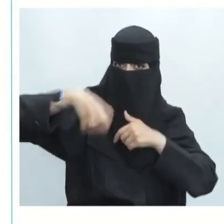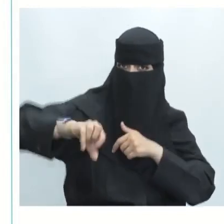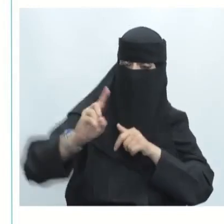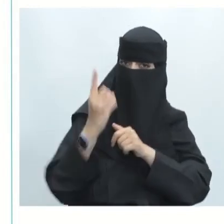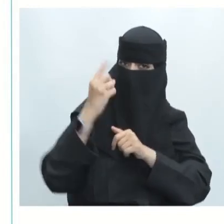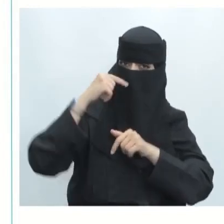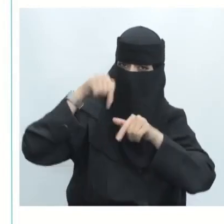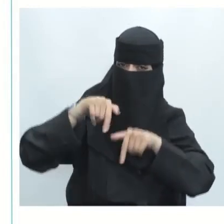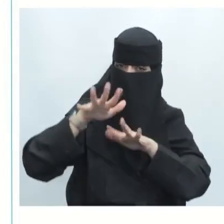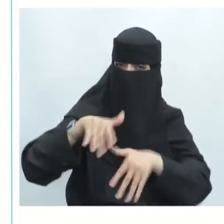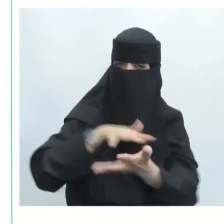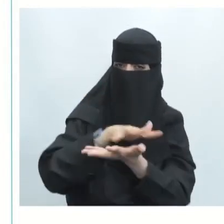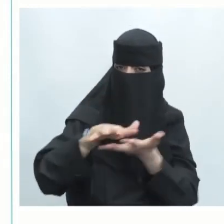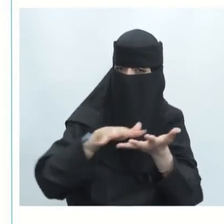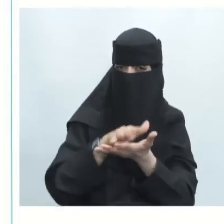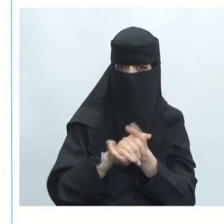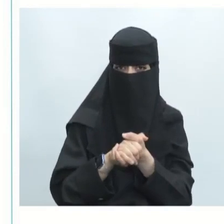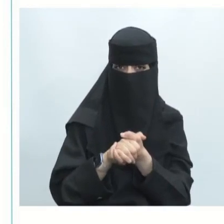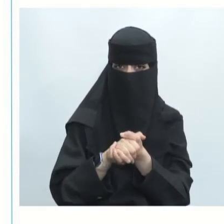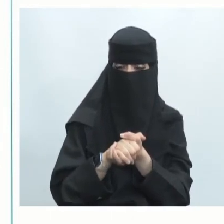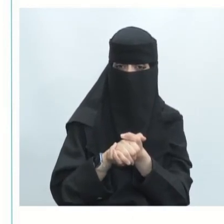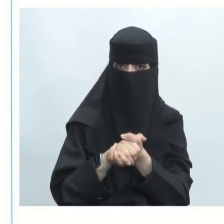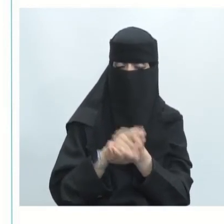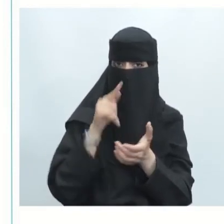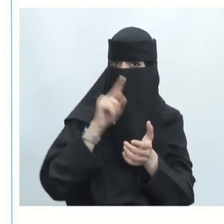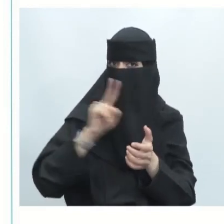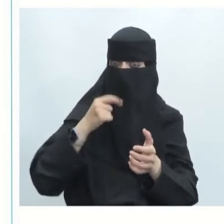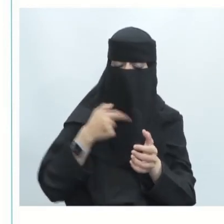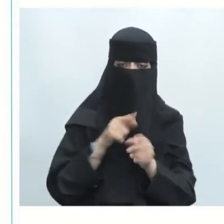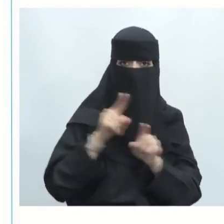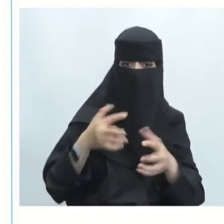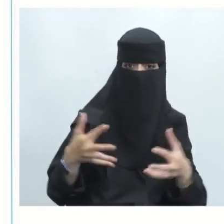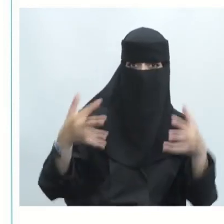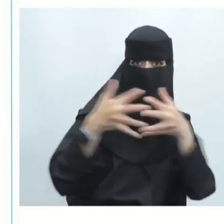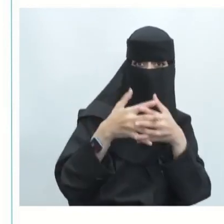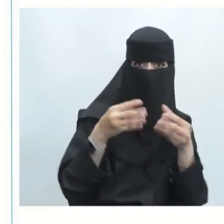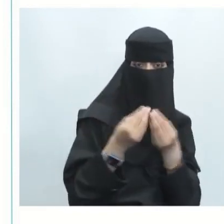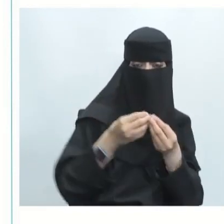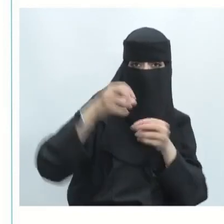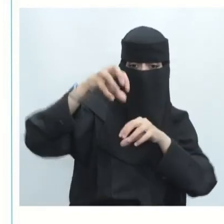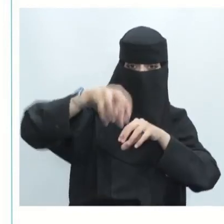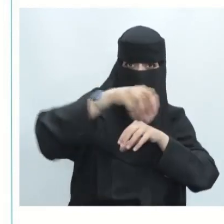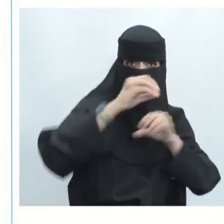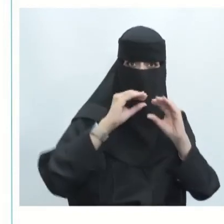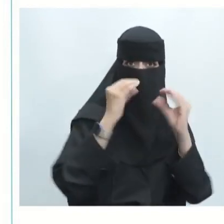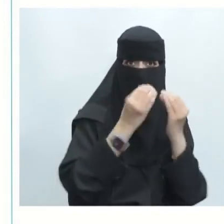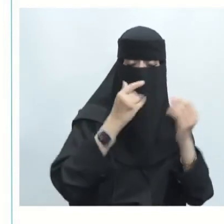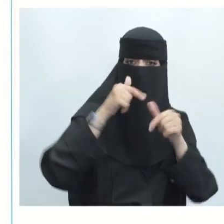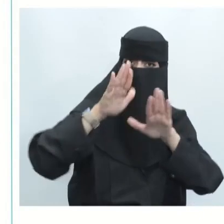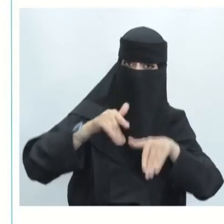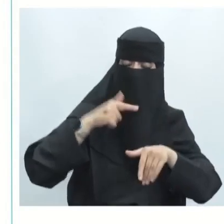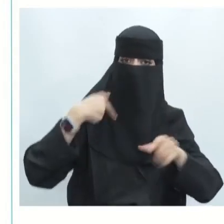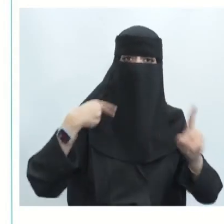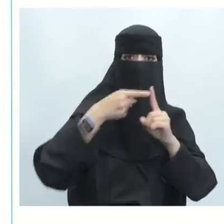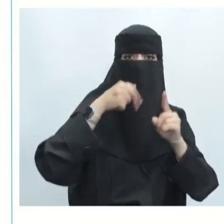الاقسام لم يشترك مع الادارات الاخرى في وضع الاهداف